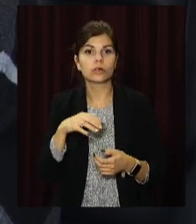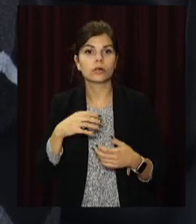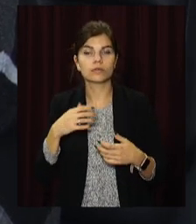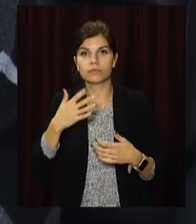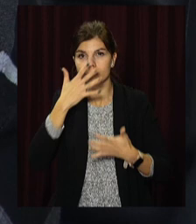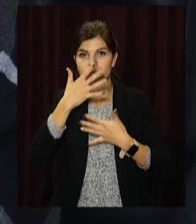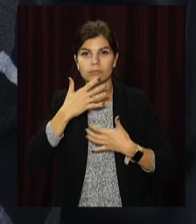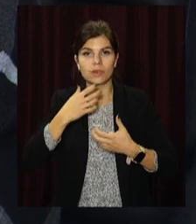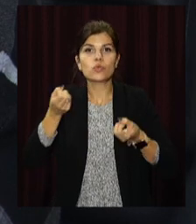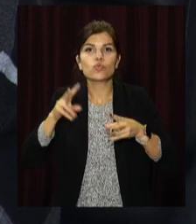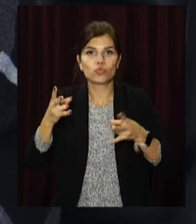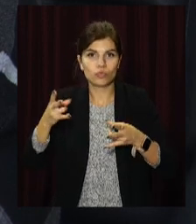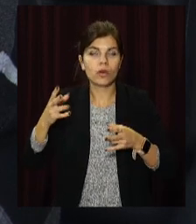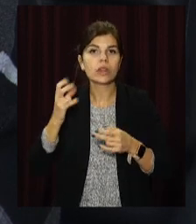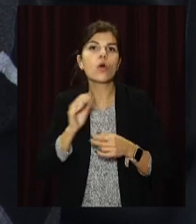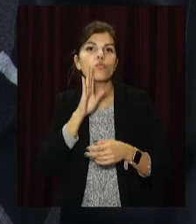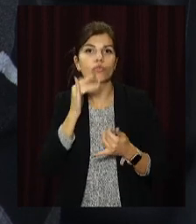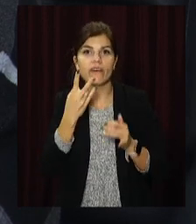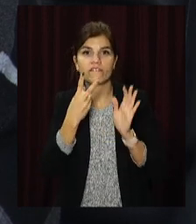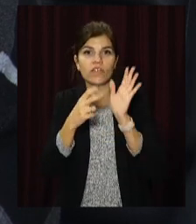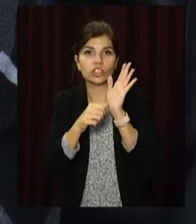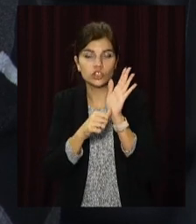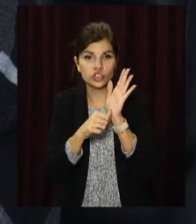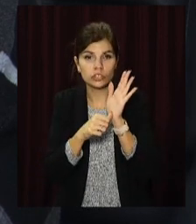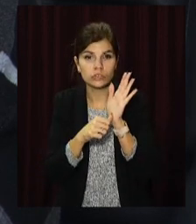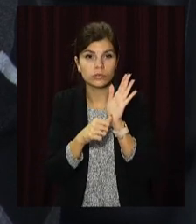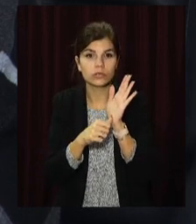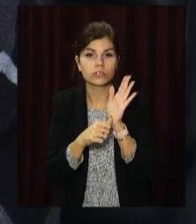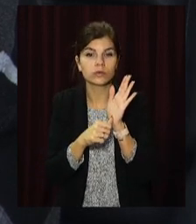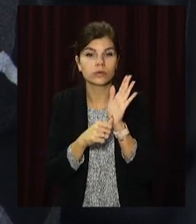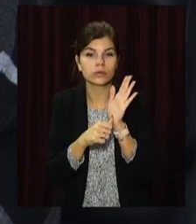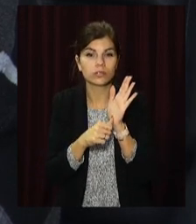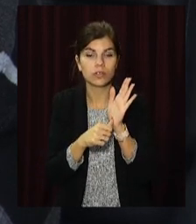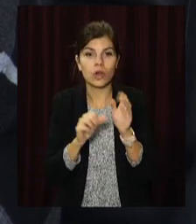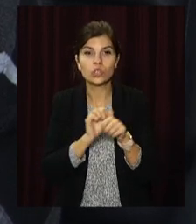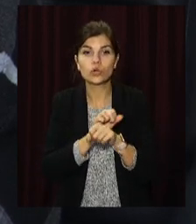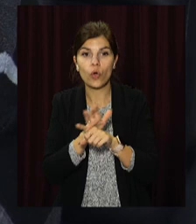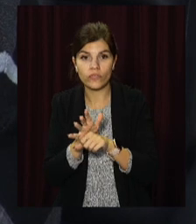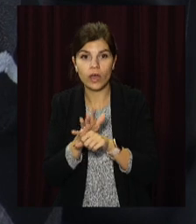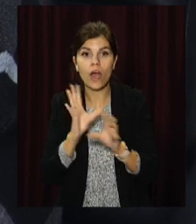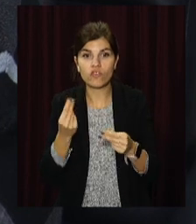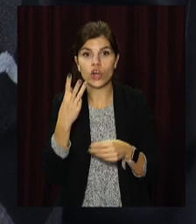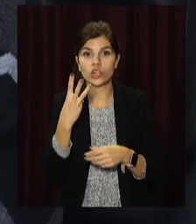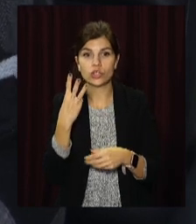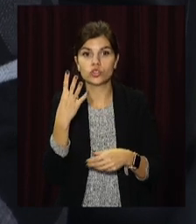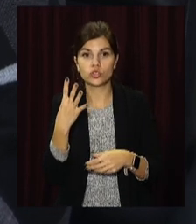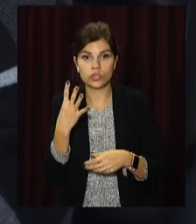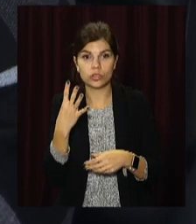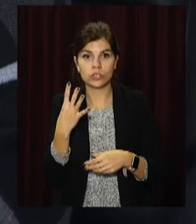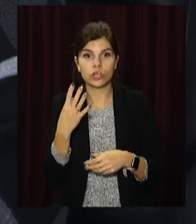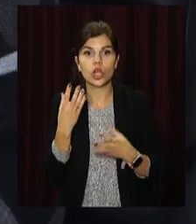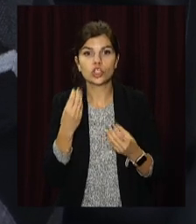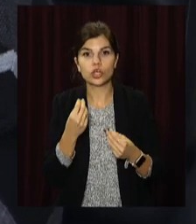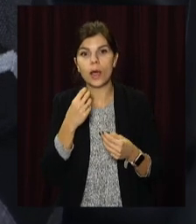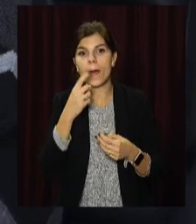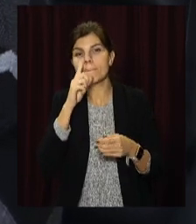апаратах ШВЛ. Сьогодні на ранок було 26 з ковідом, а всього 34 ще й з